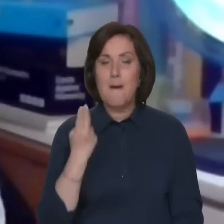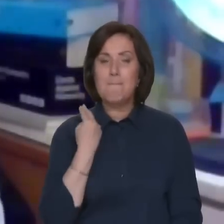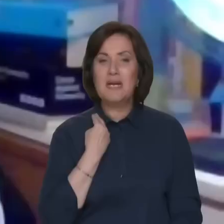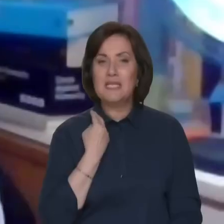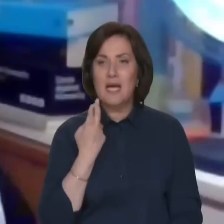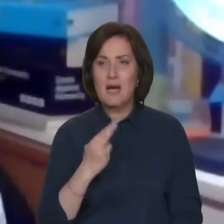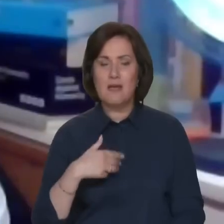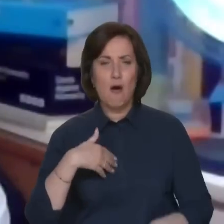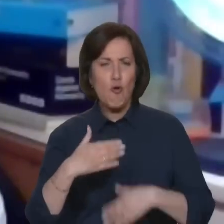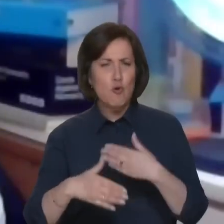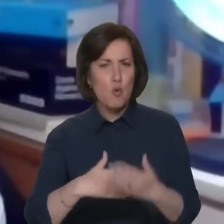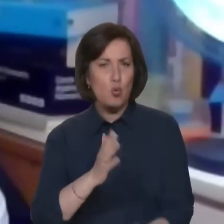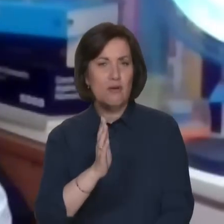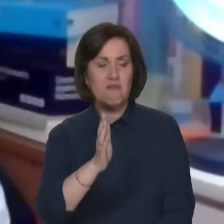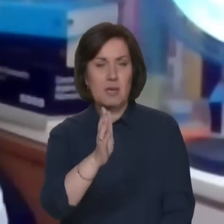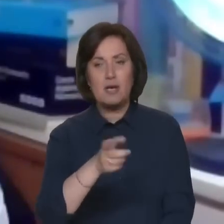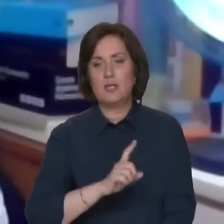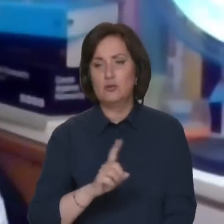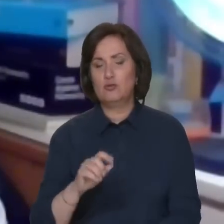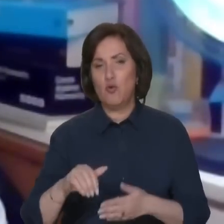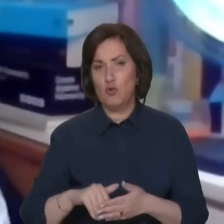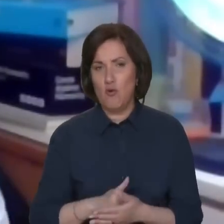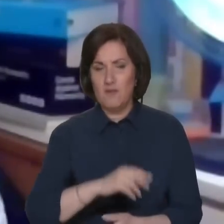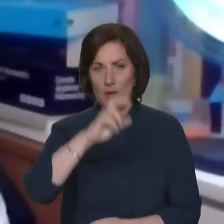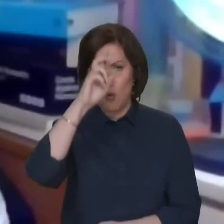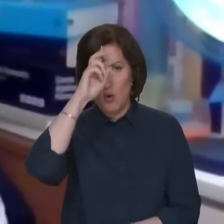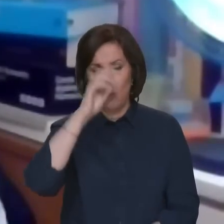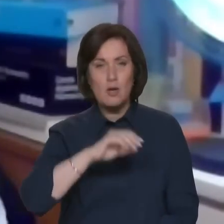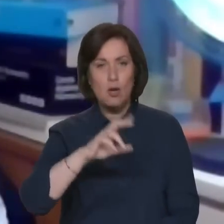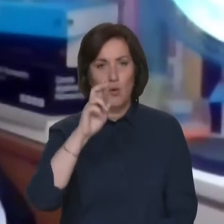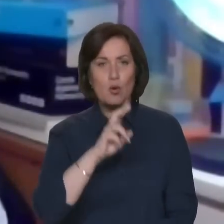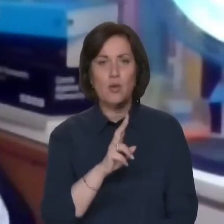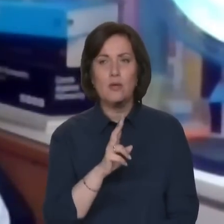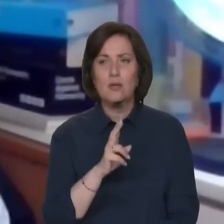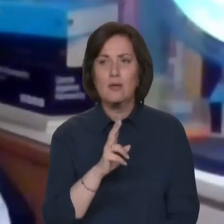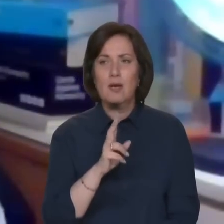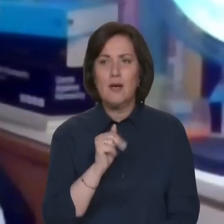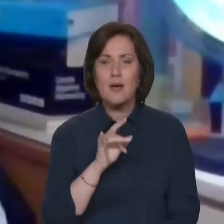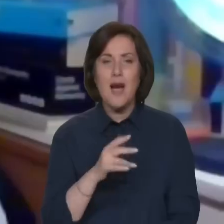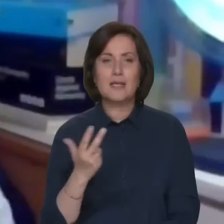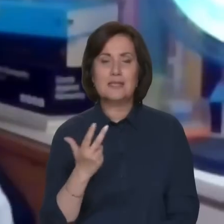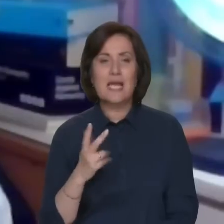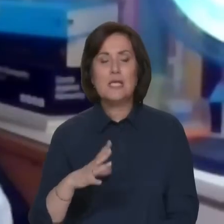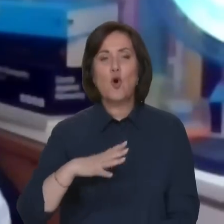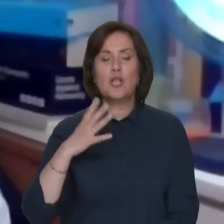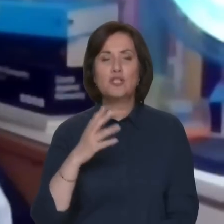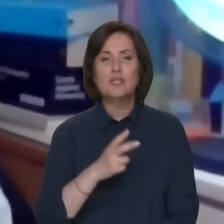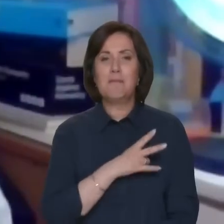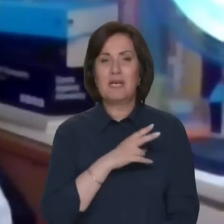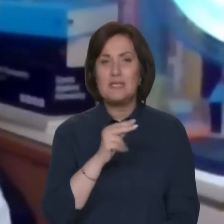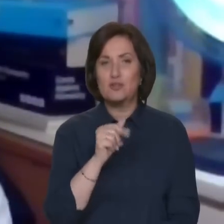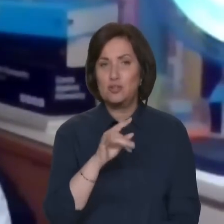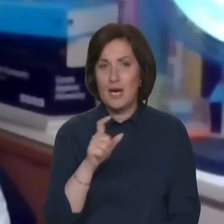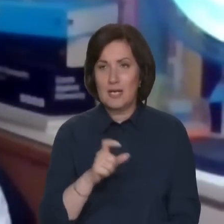Британія крокує вперед, що новий король, король Карл III, колишній принц Чарльз, так